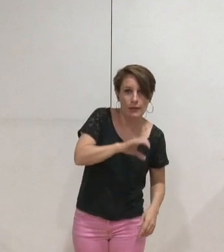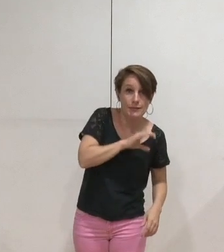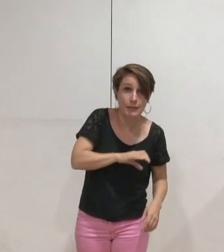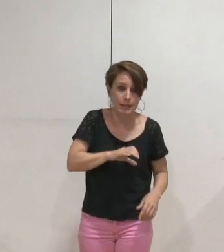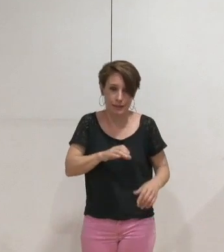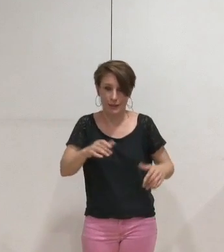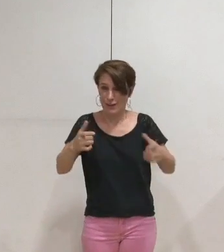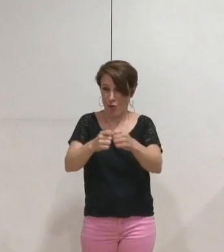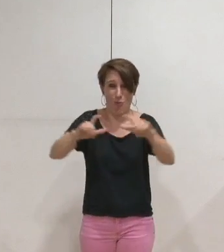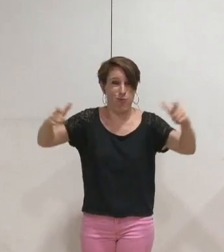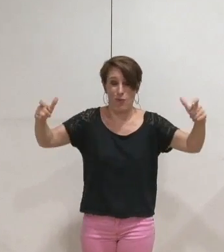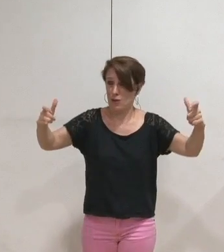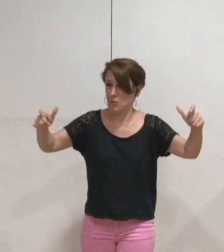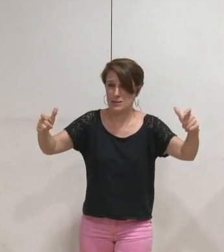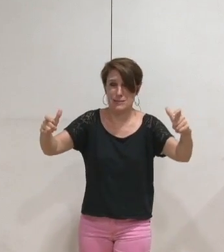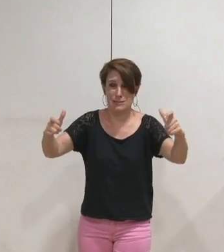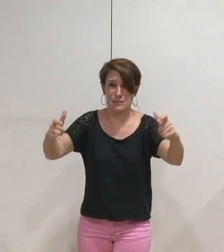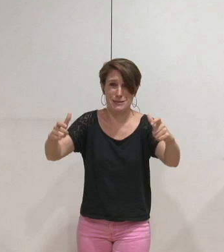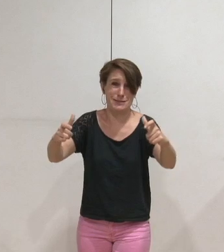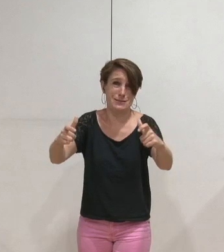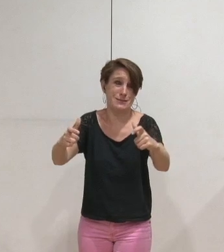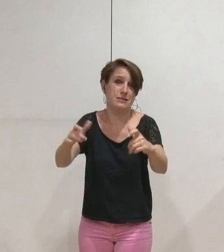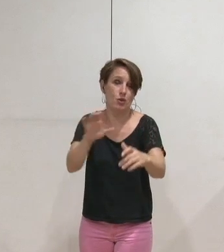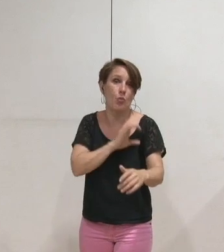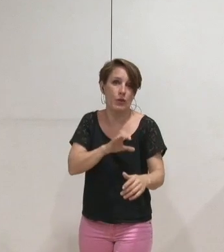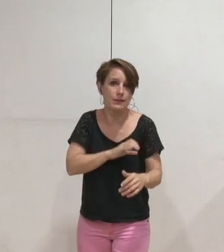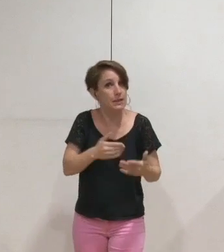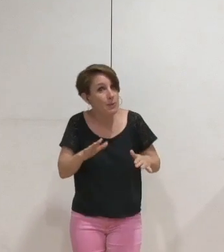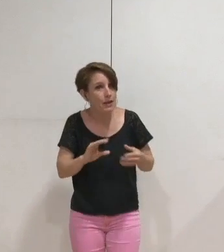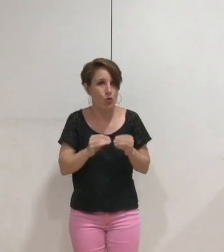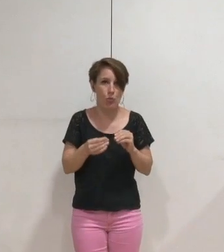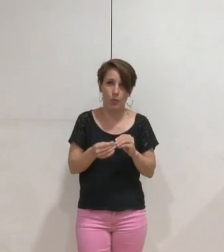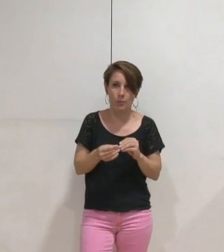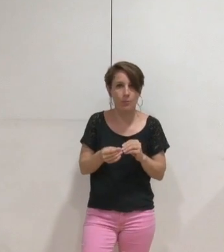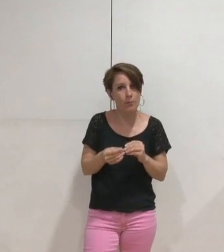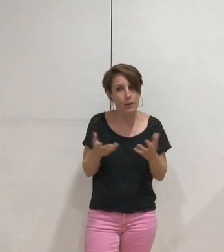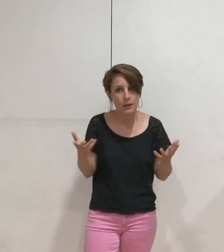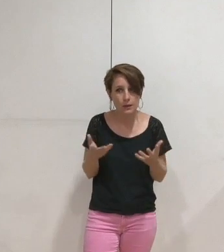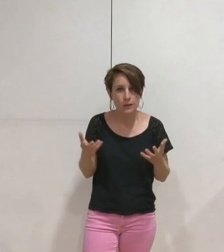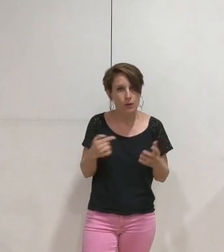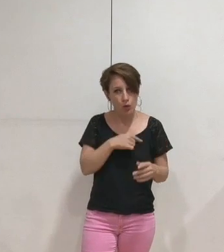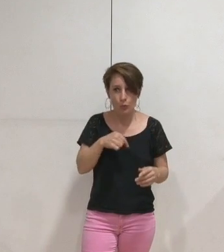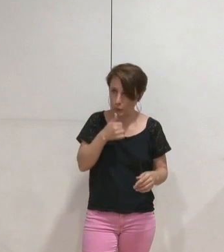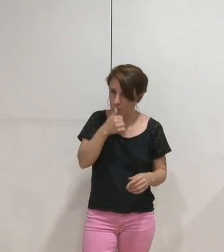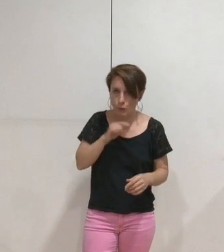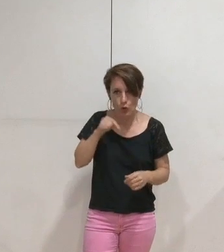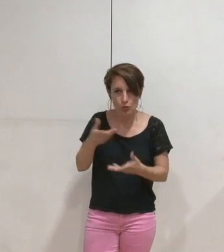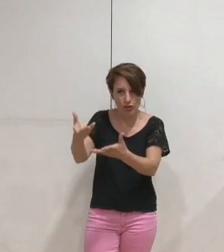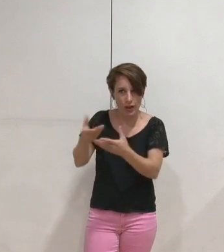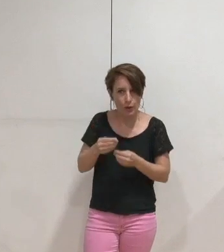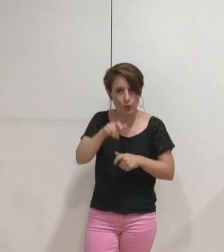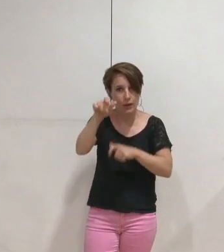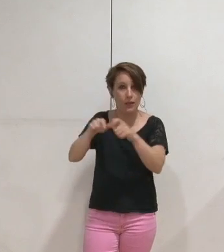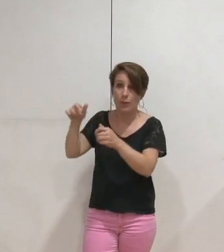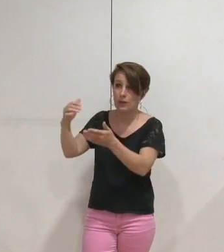résorption de ce bidonville en ayant dans cette logique de Patat chaudes aussi à devoir accueillir euh un certain nombre de personnes qui étaient expulsées